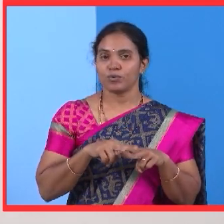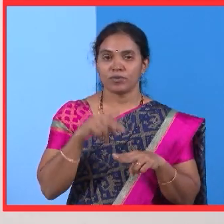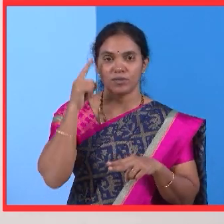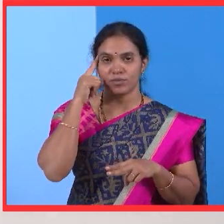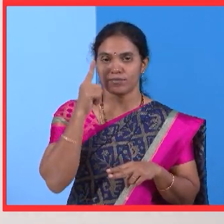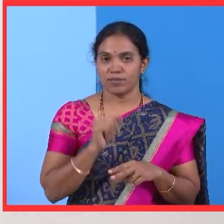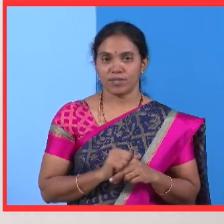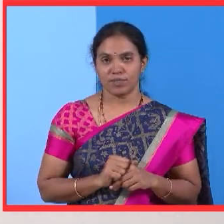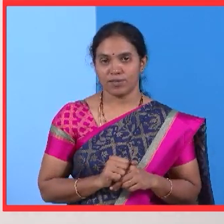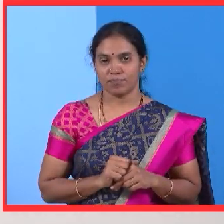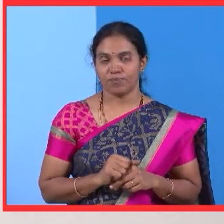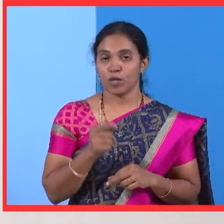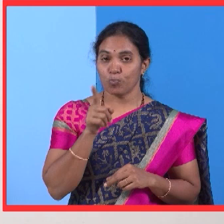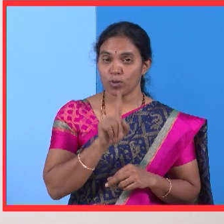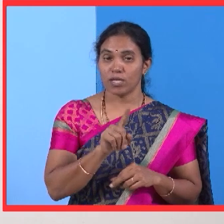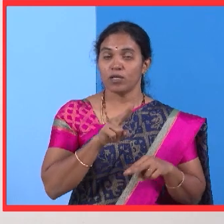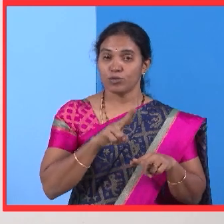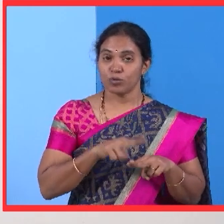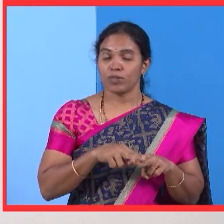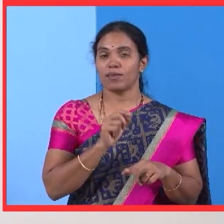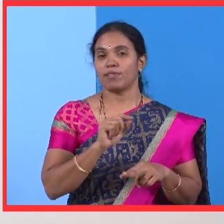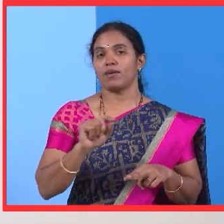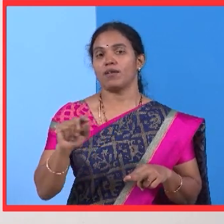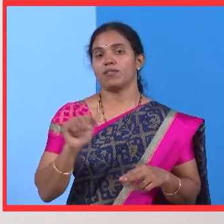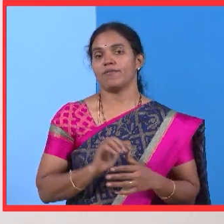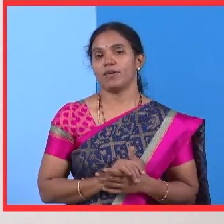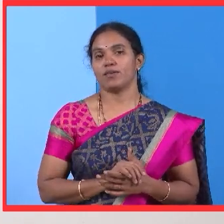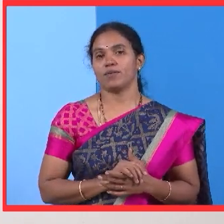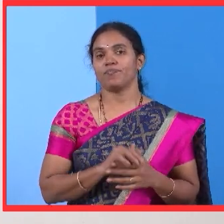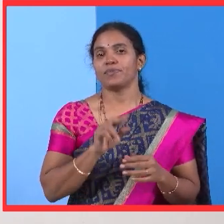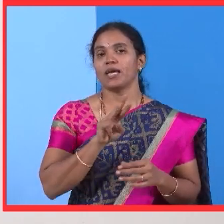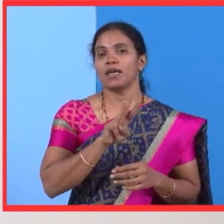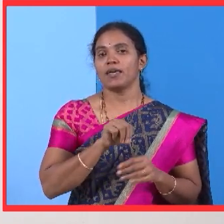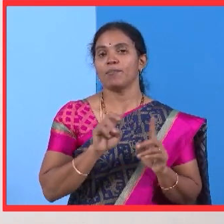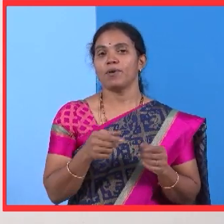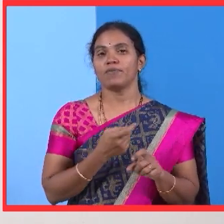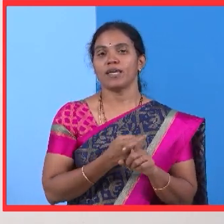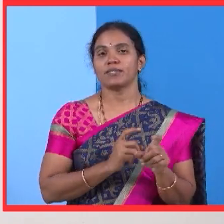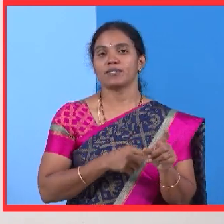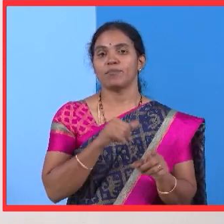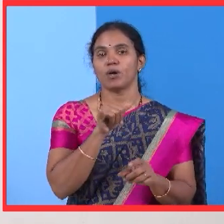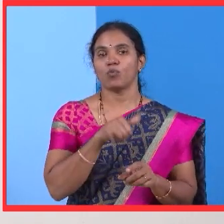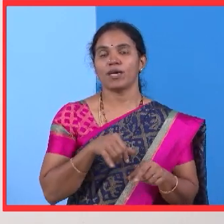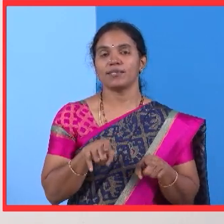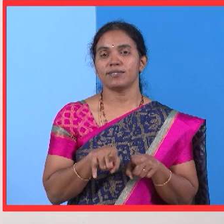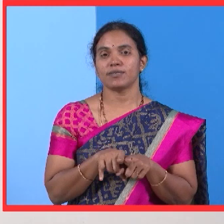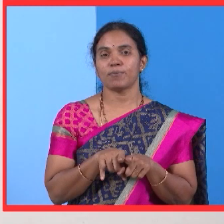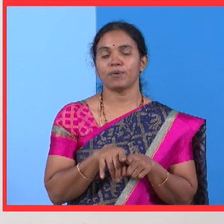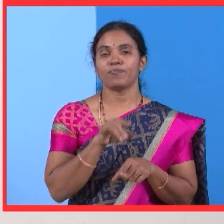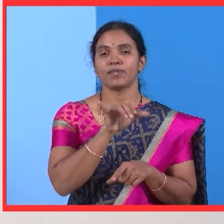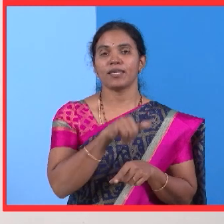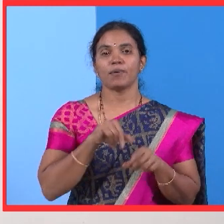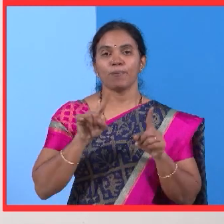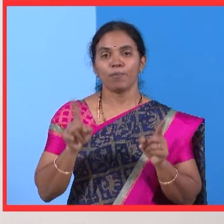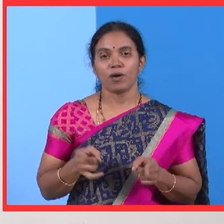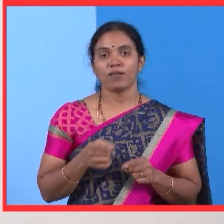வேண்டும். முதல்ல வாய்பாடை எழுதணும். வாய்பாடு என்ன? எம் ஆஃப் எக்ஸ் கமா ஒய் இஸ் ஈக்குவல் டு எம் ஆஃப் எக்ஸ் ஒன்